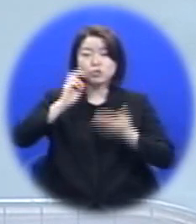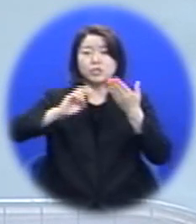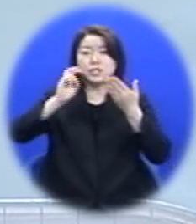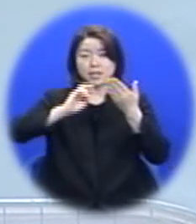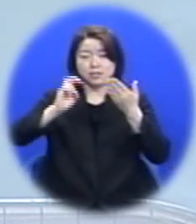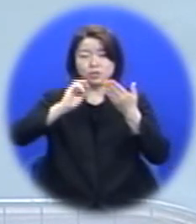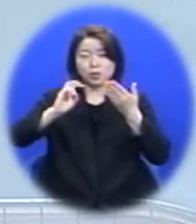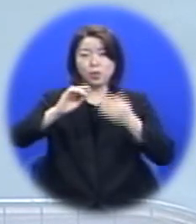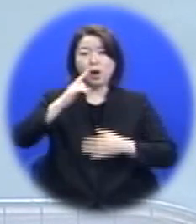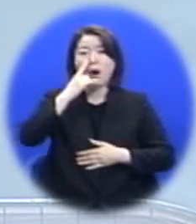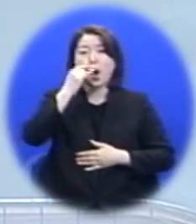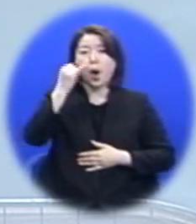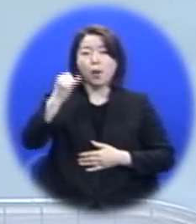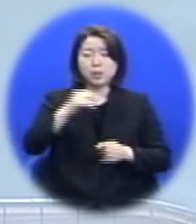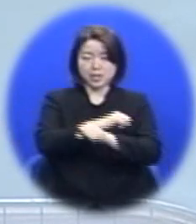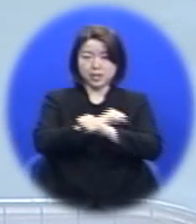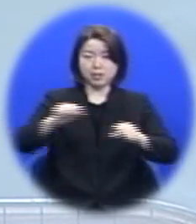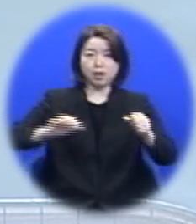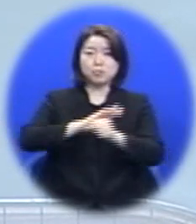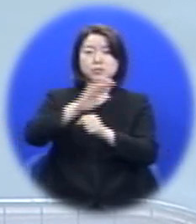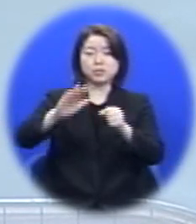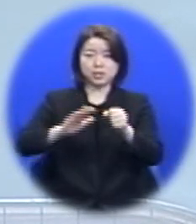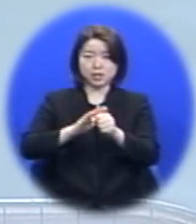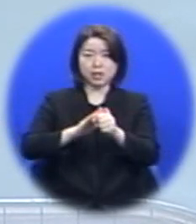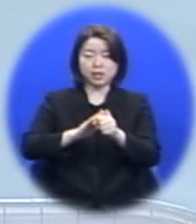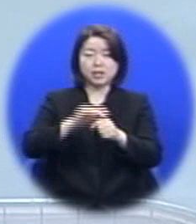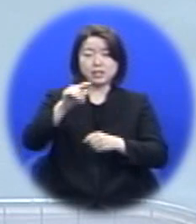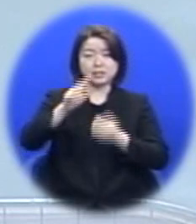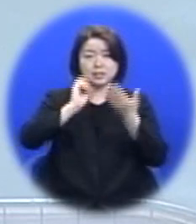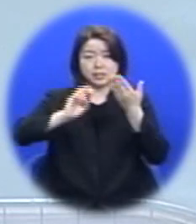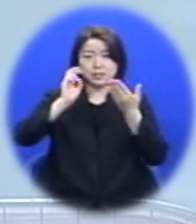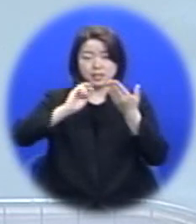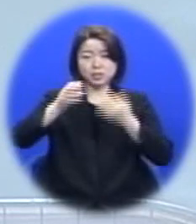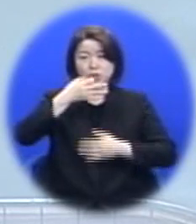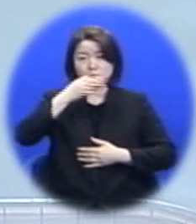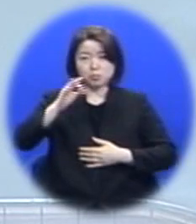찬송입니다만 어머니의 넓은 사랑 그